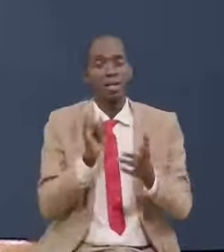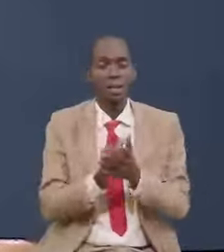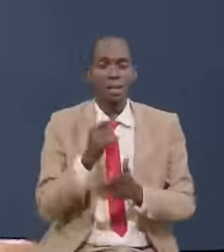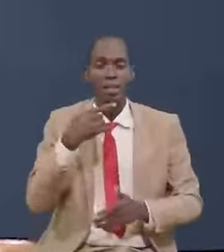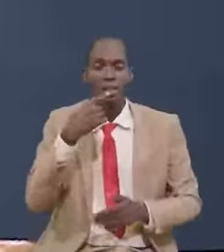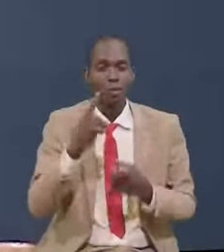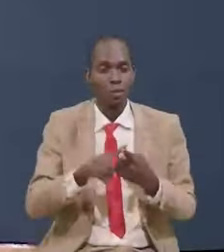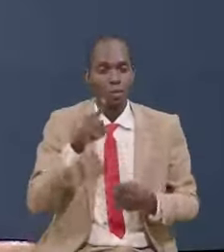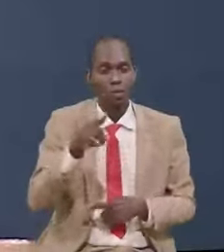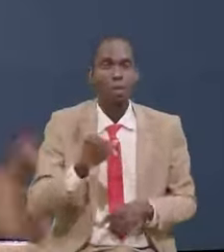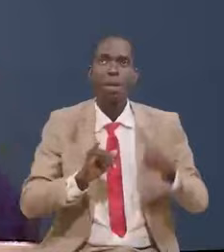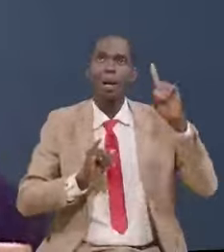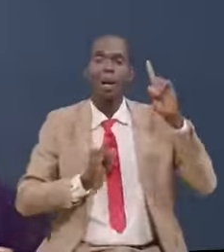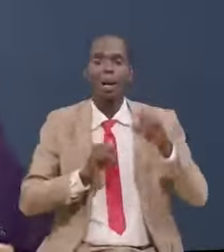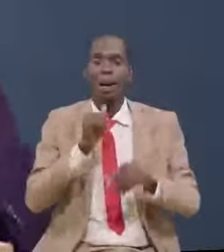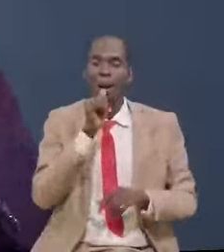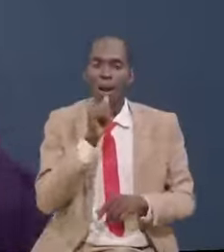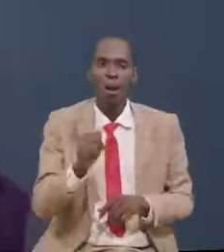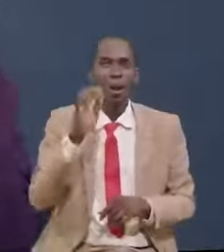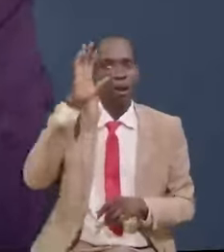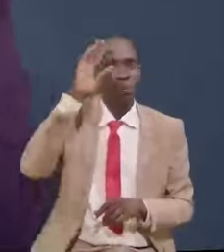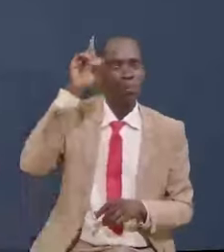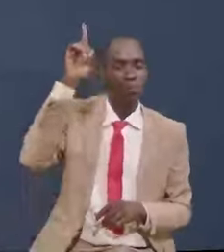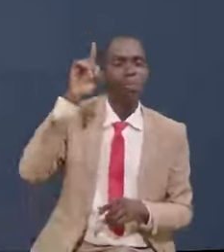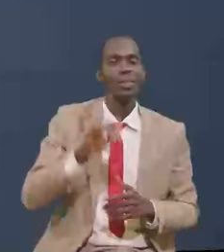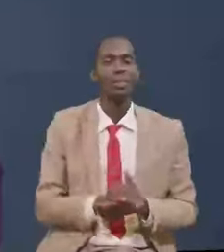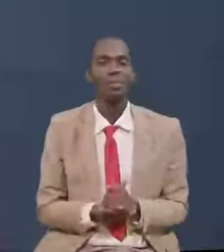Moi qui te parle, je le suis.